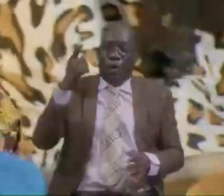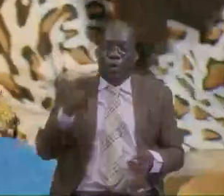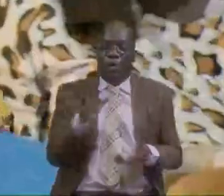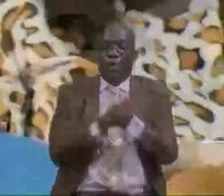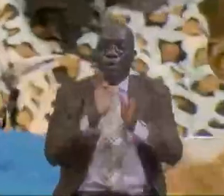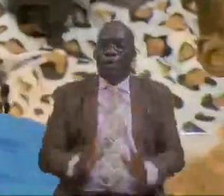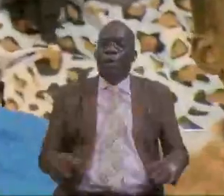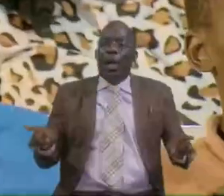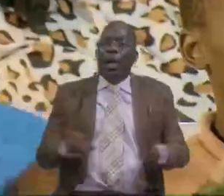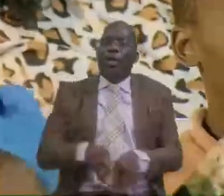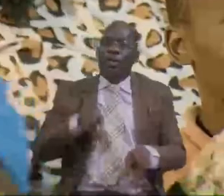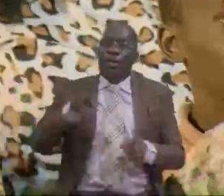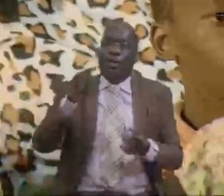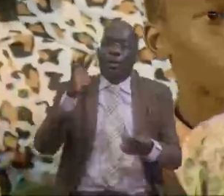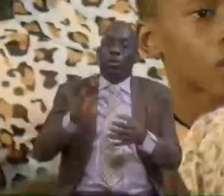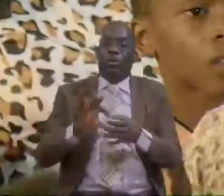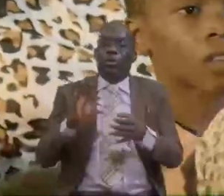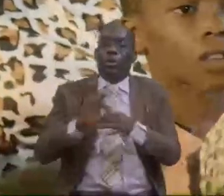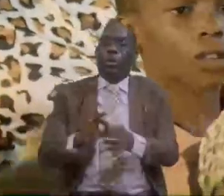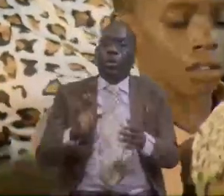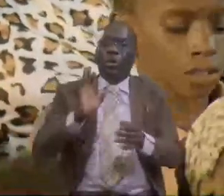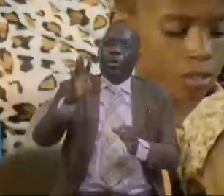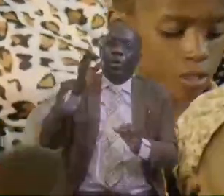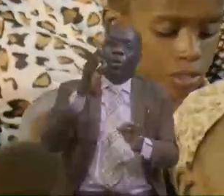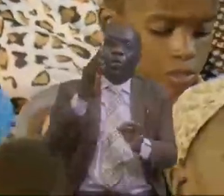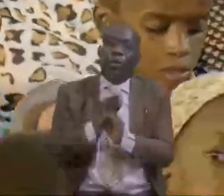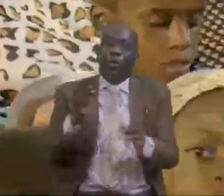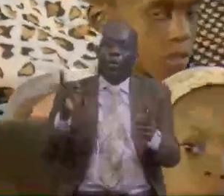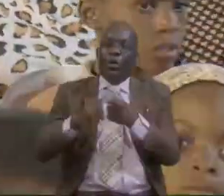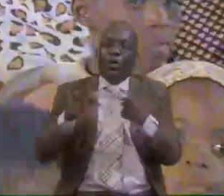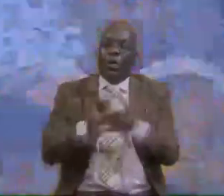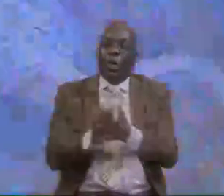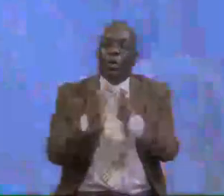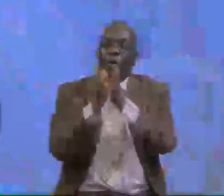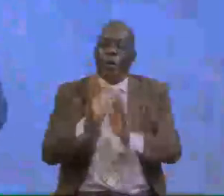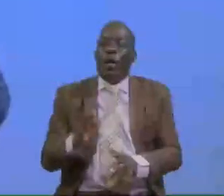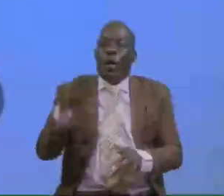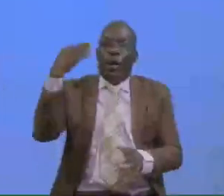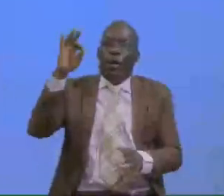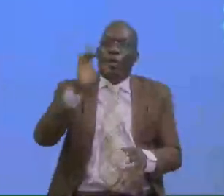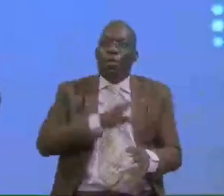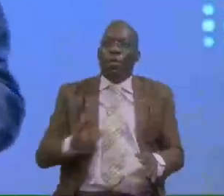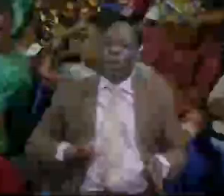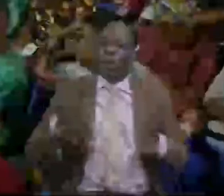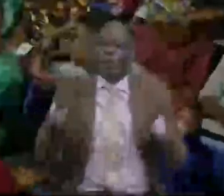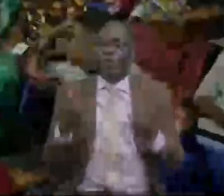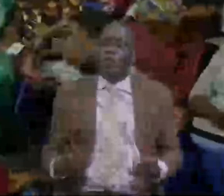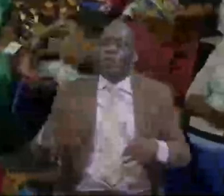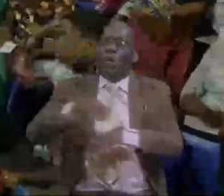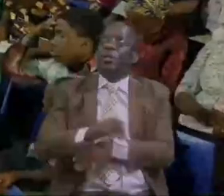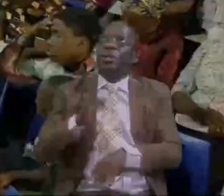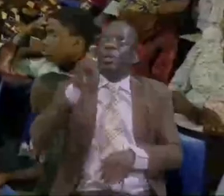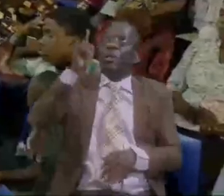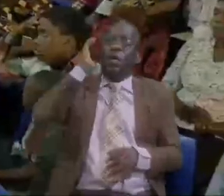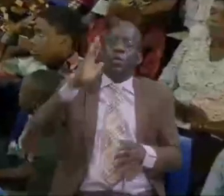pour les saints. Comme tu joins ta foi à cette intercession de Christ ce soir, il va te